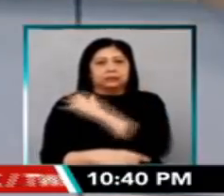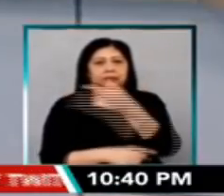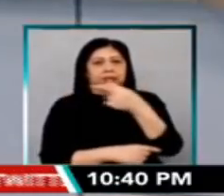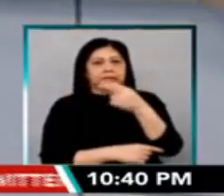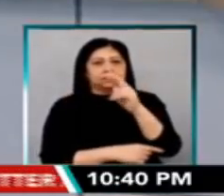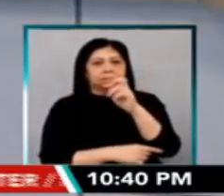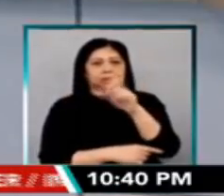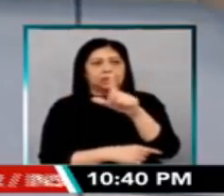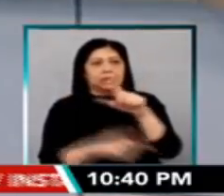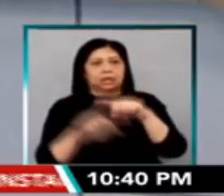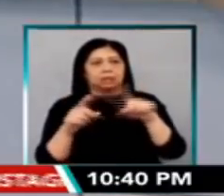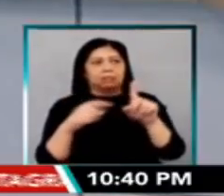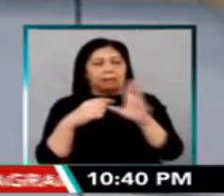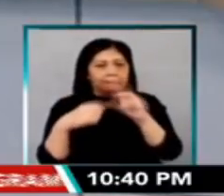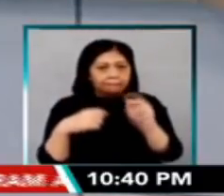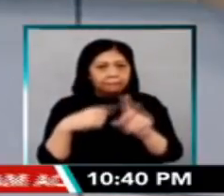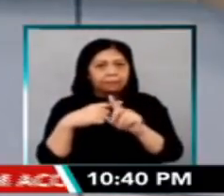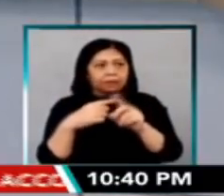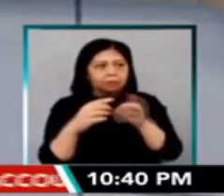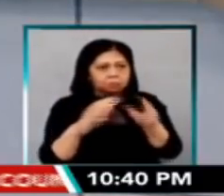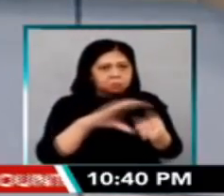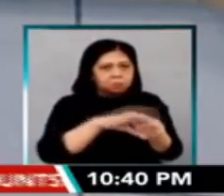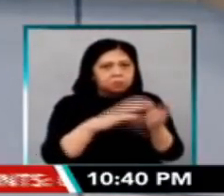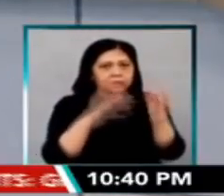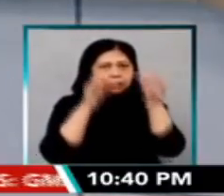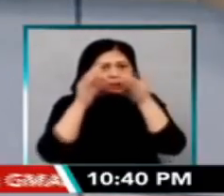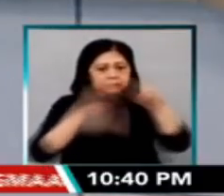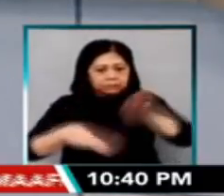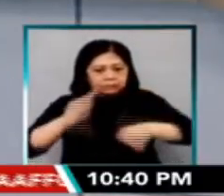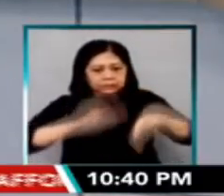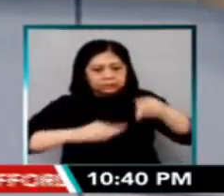pa umano sila ng droga ng anak ng kanilang amo.